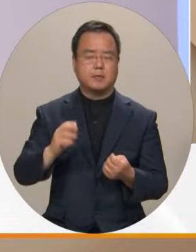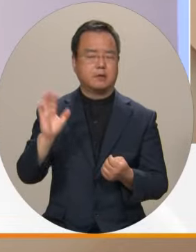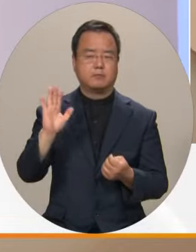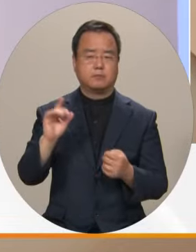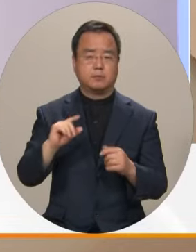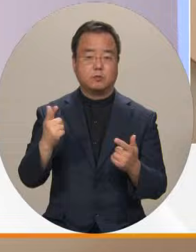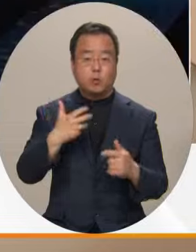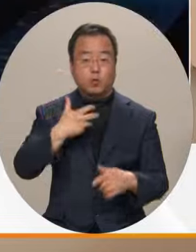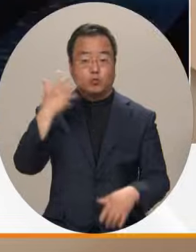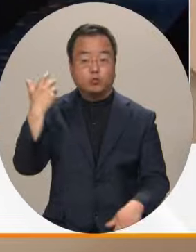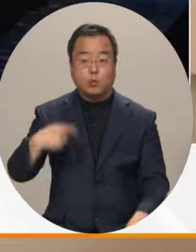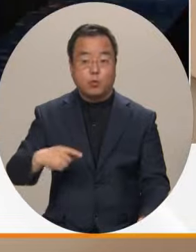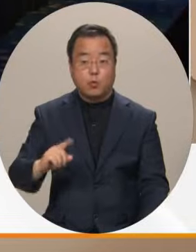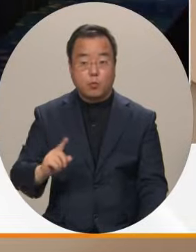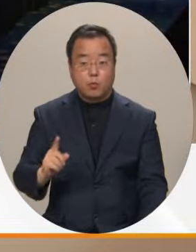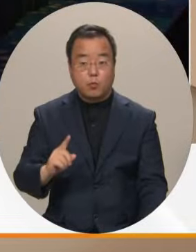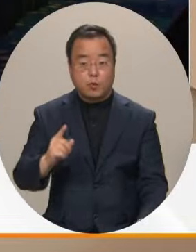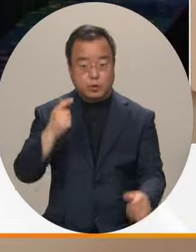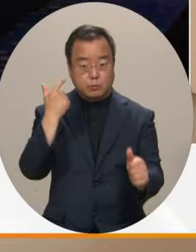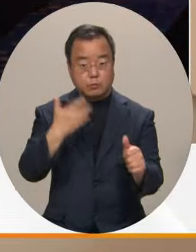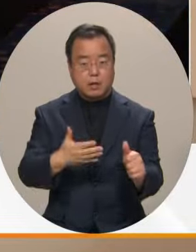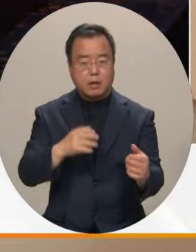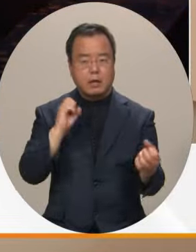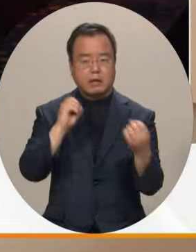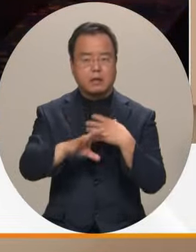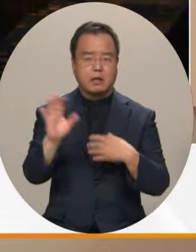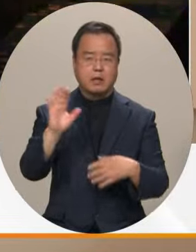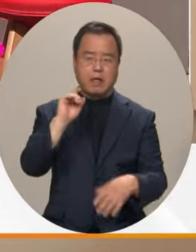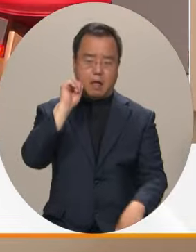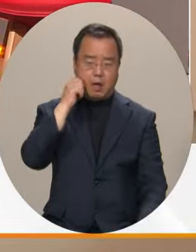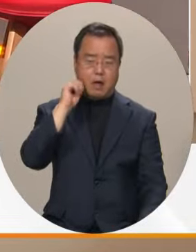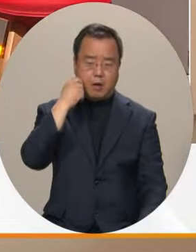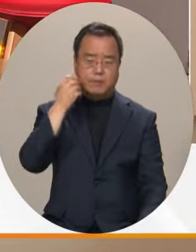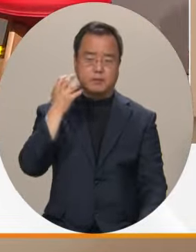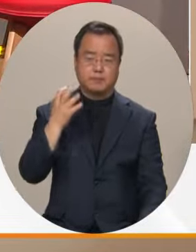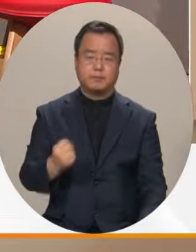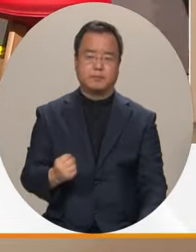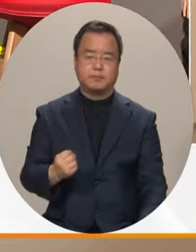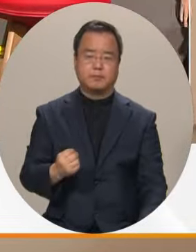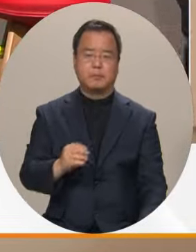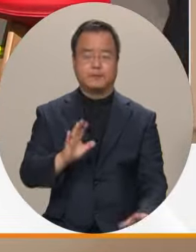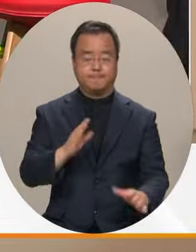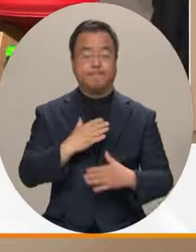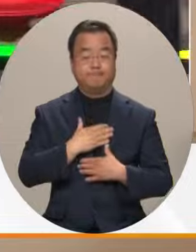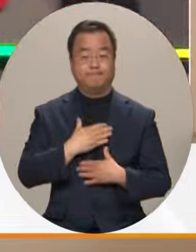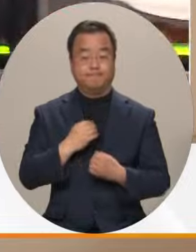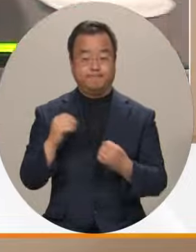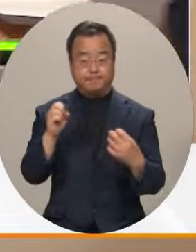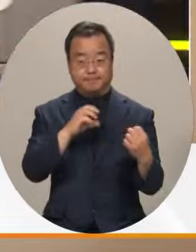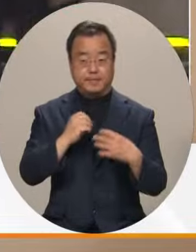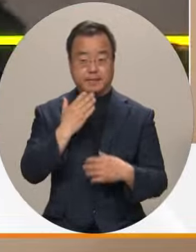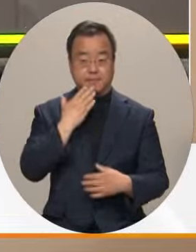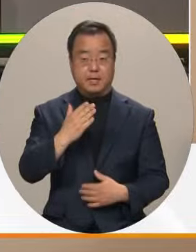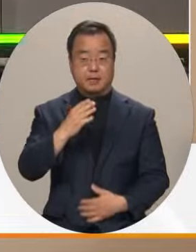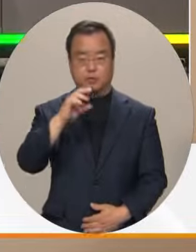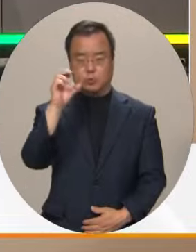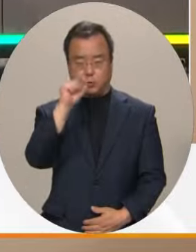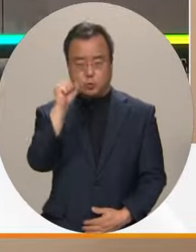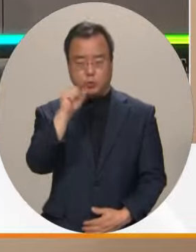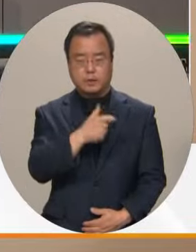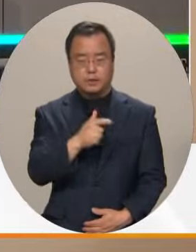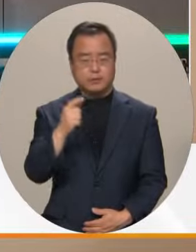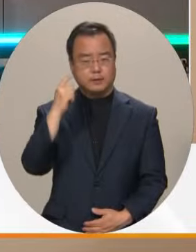뭐 꿈이 뭐니 물어보면은 되게 힘들어하는 경우들도 많이 있거든요 그래서 편하게 얘기할 수 있 있는 자기가 좋아하는 거를